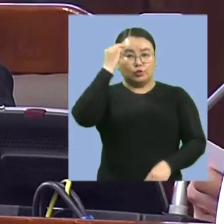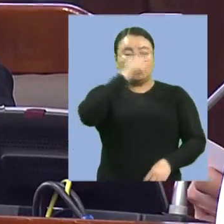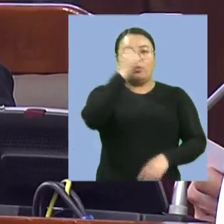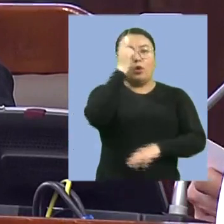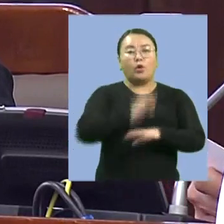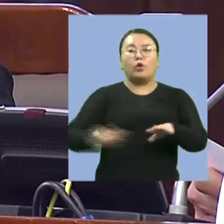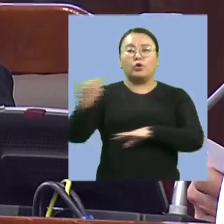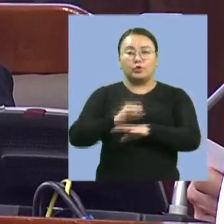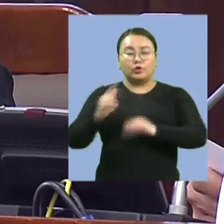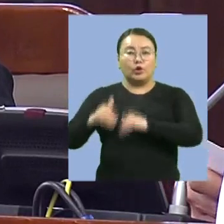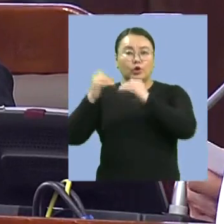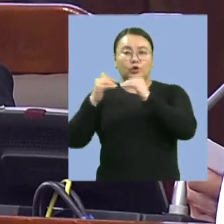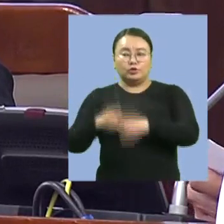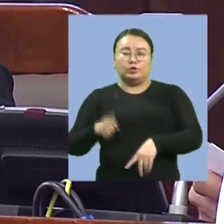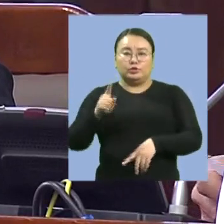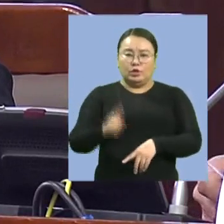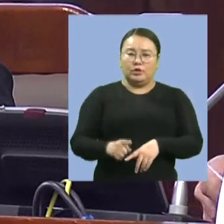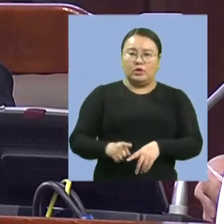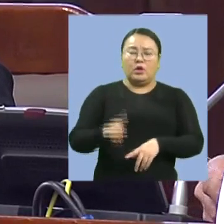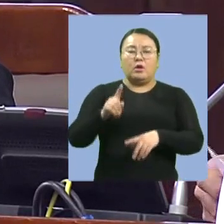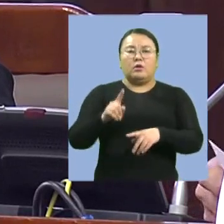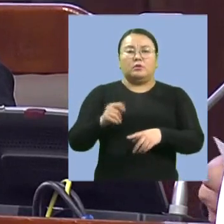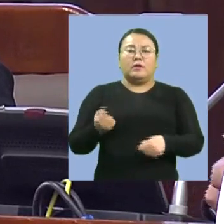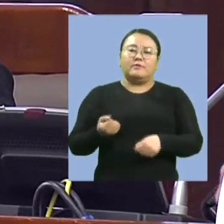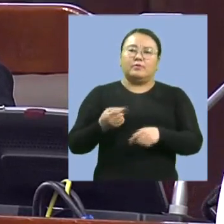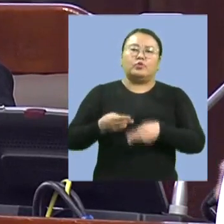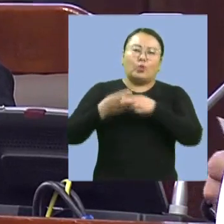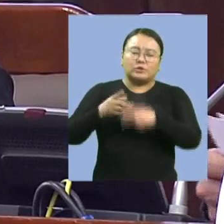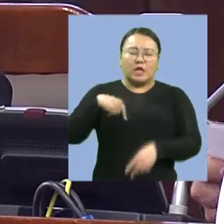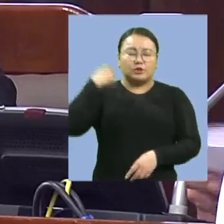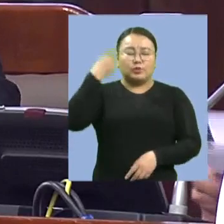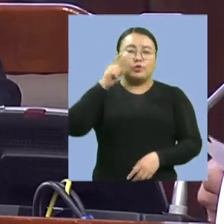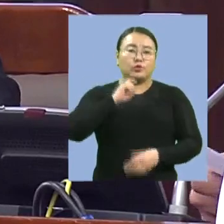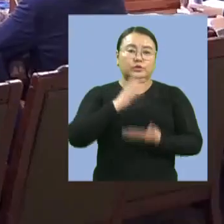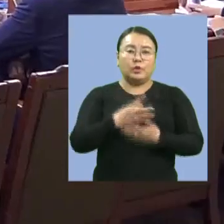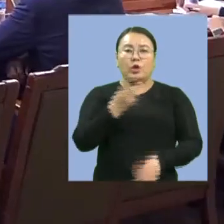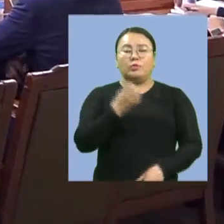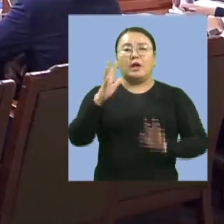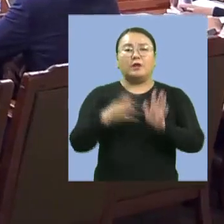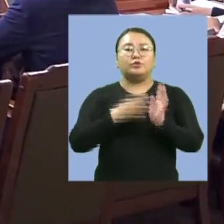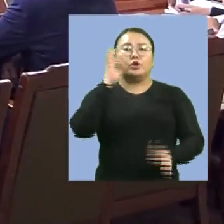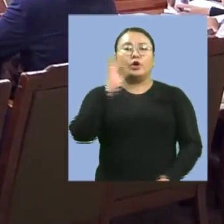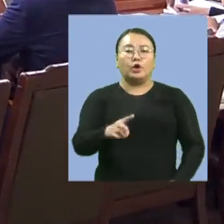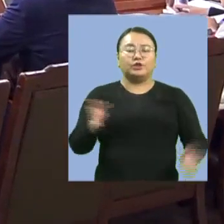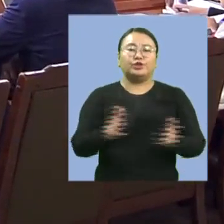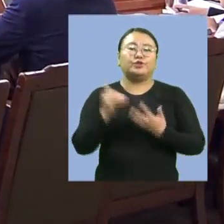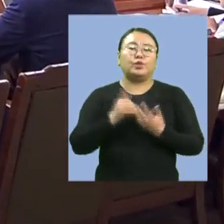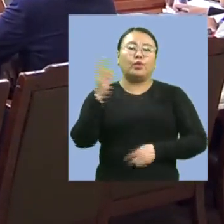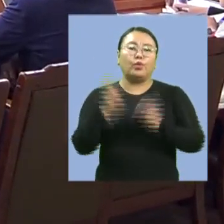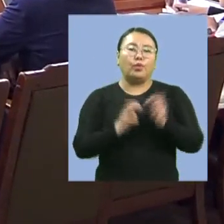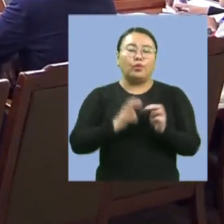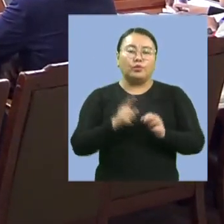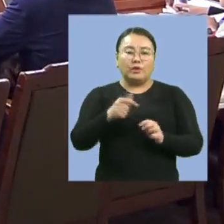хөгжүүлсэн туршлага Монгол улсын хөгжүүлэлтөд тус нэмэр буруусан гэж үсэж байна. Улсын хурлаас 2019